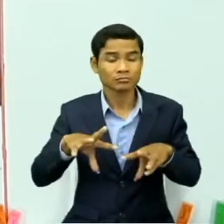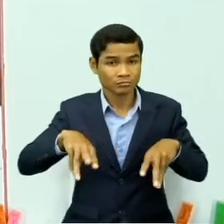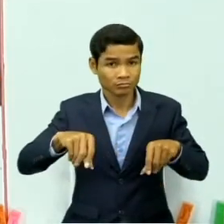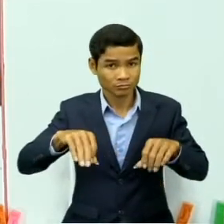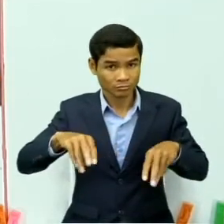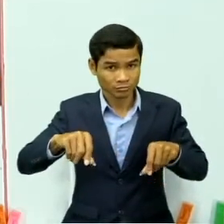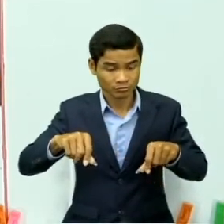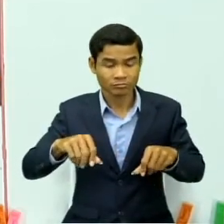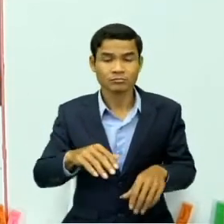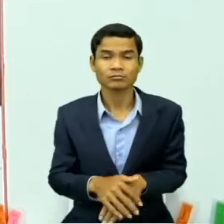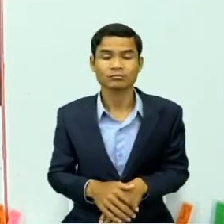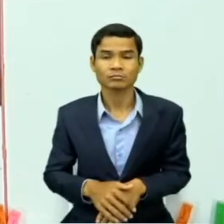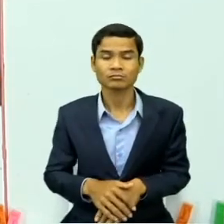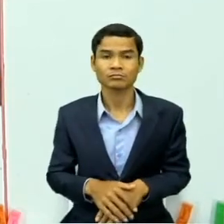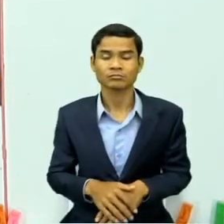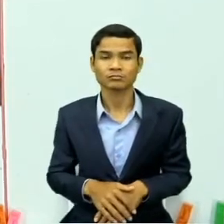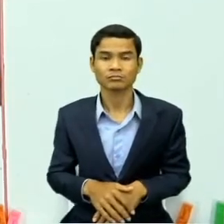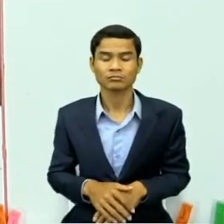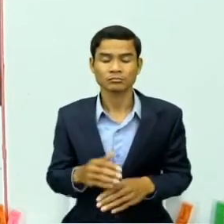chà